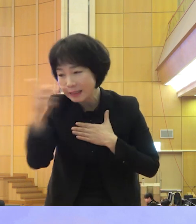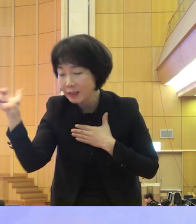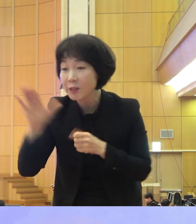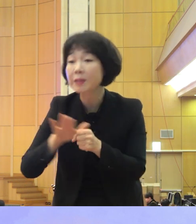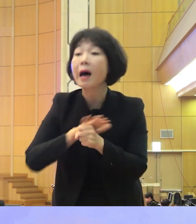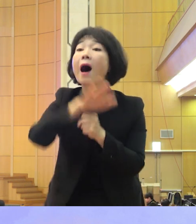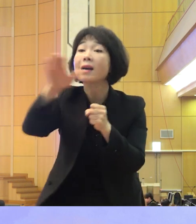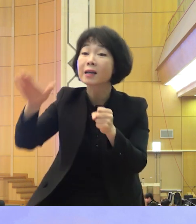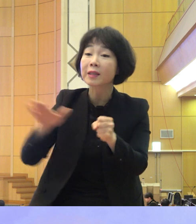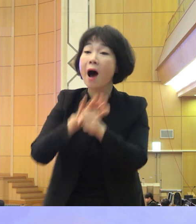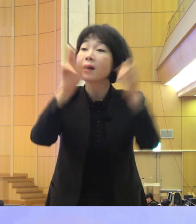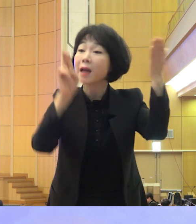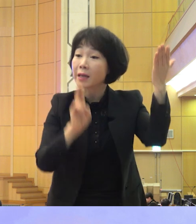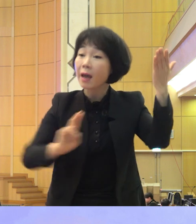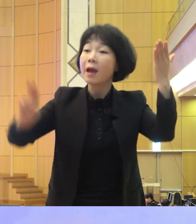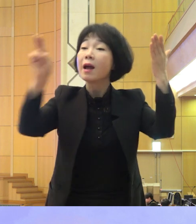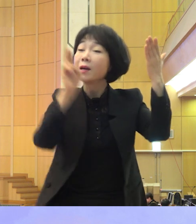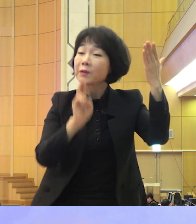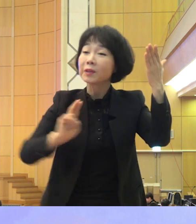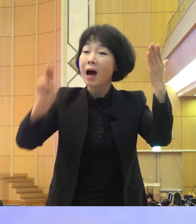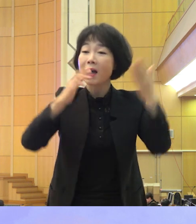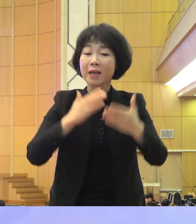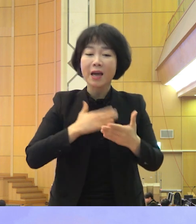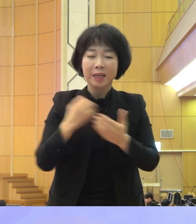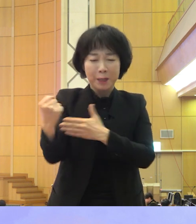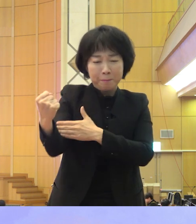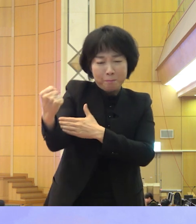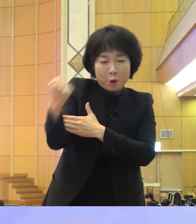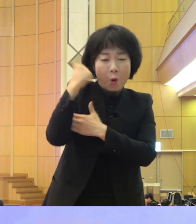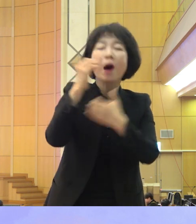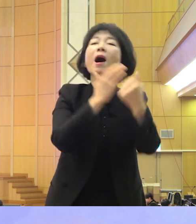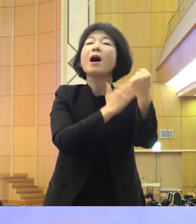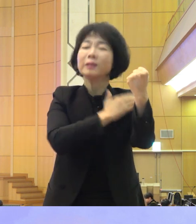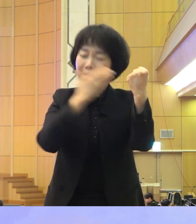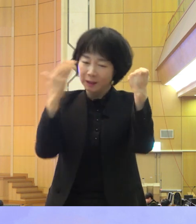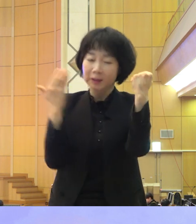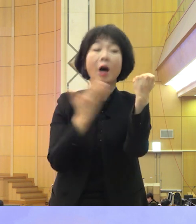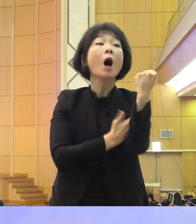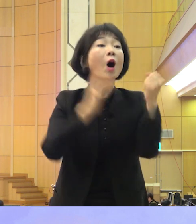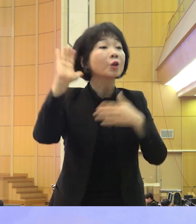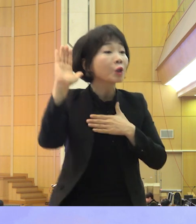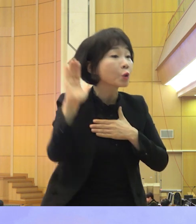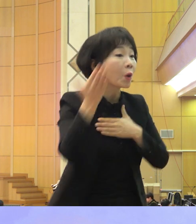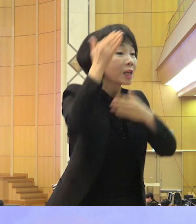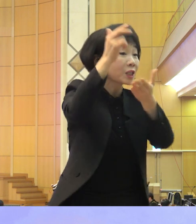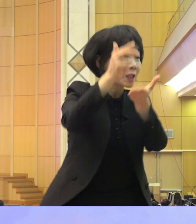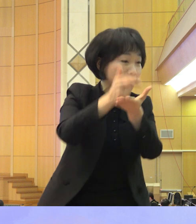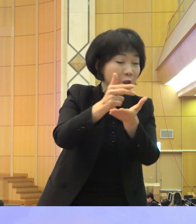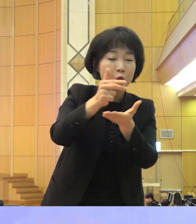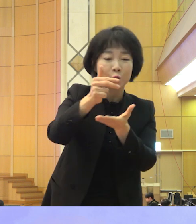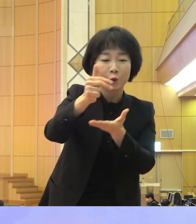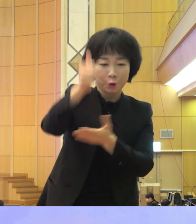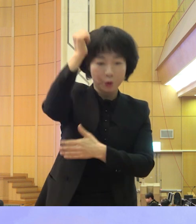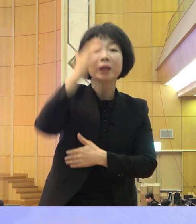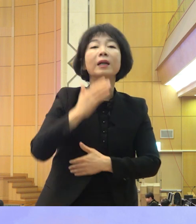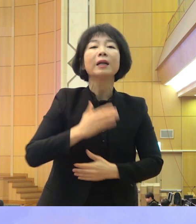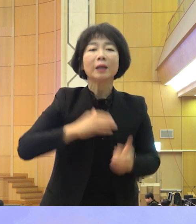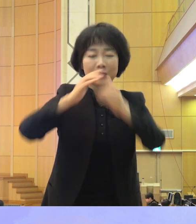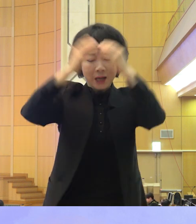주님의 크신 사랑 찬양해. 나의 힘과 능력이 되신